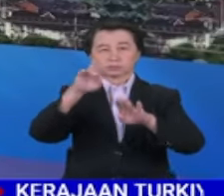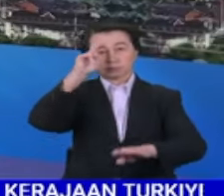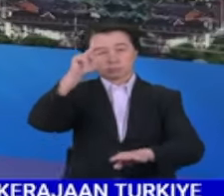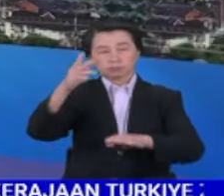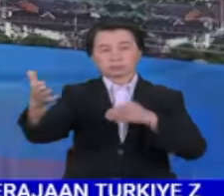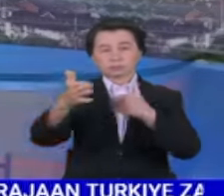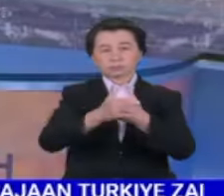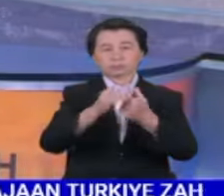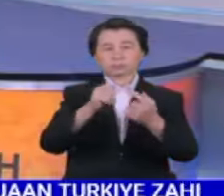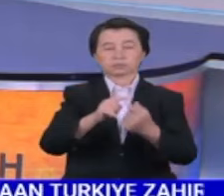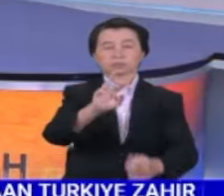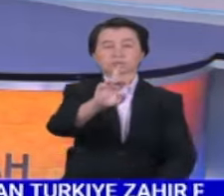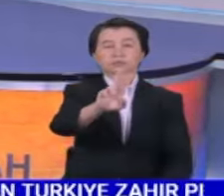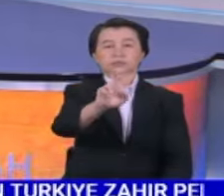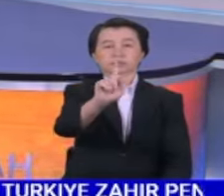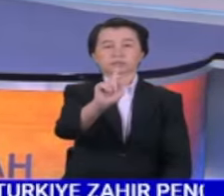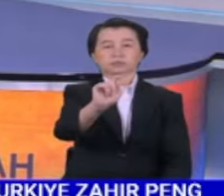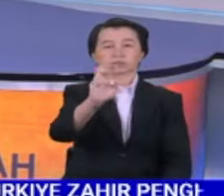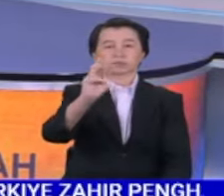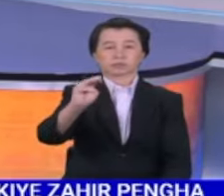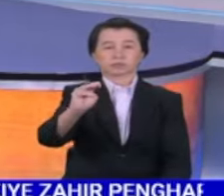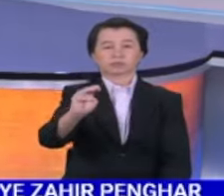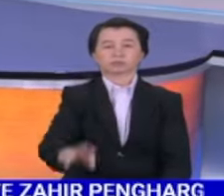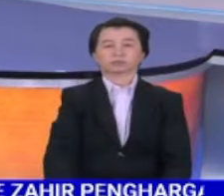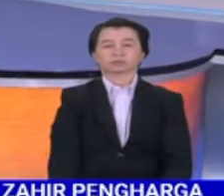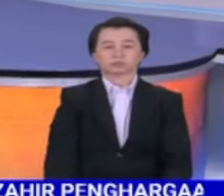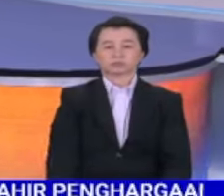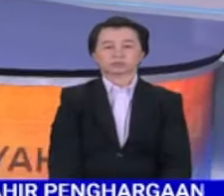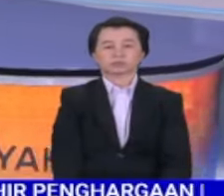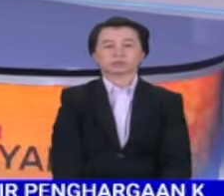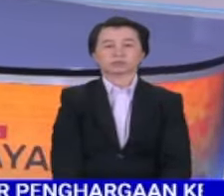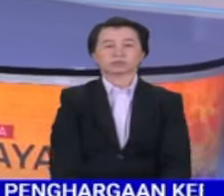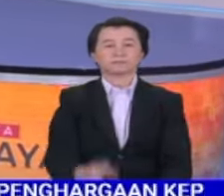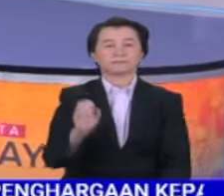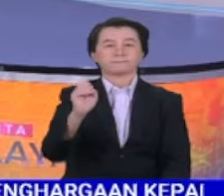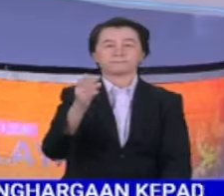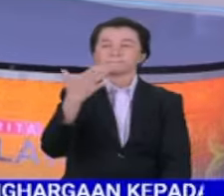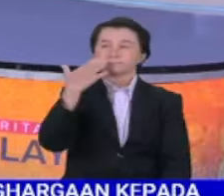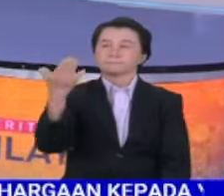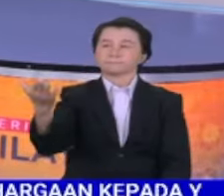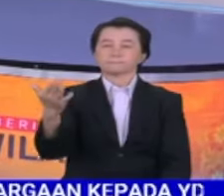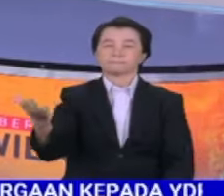kembali ke angkasa Puri klenteng